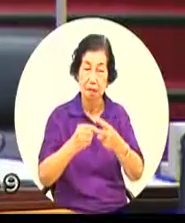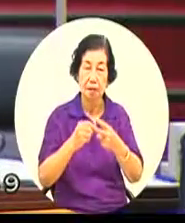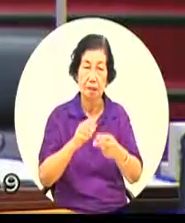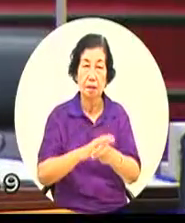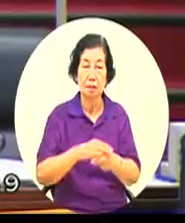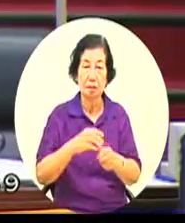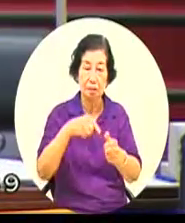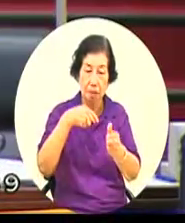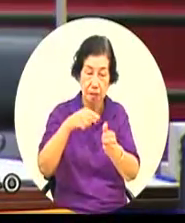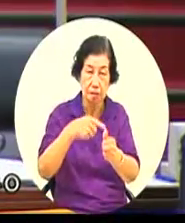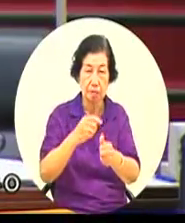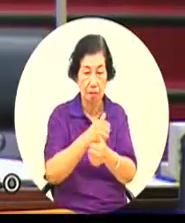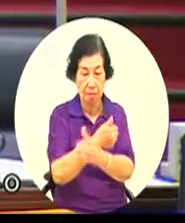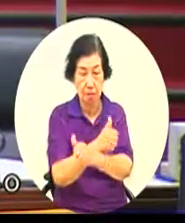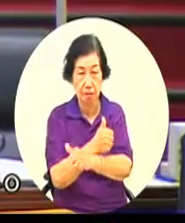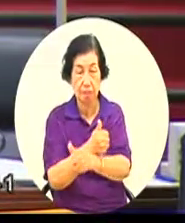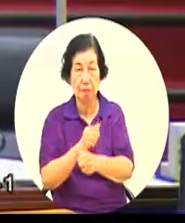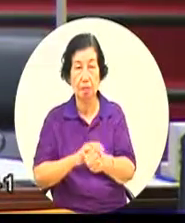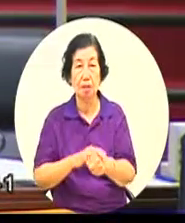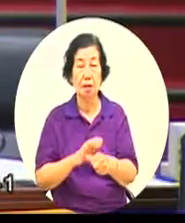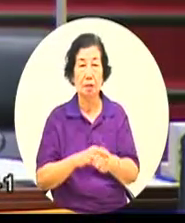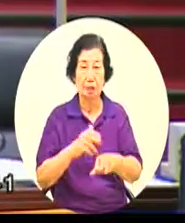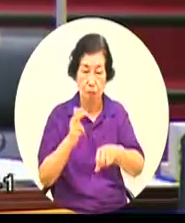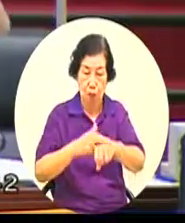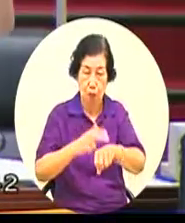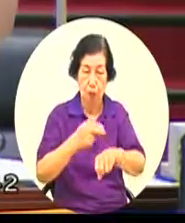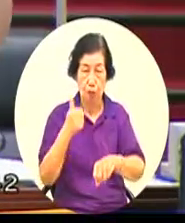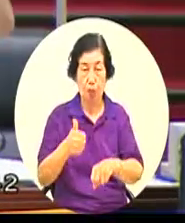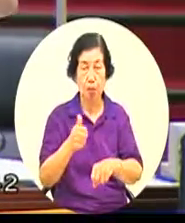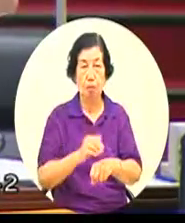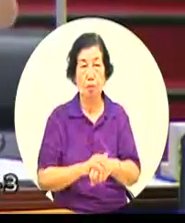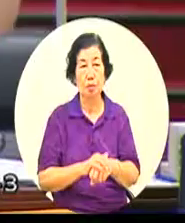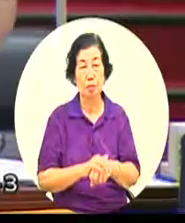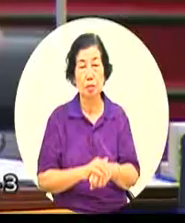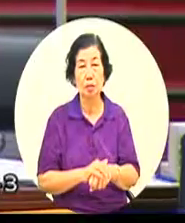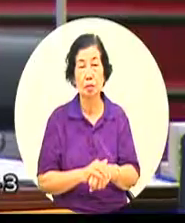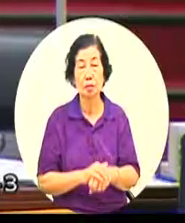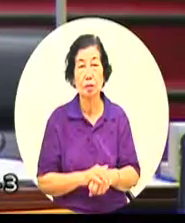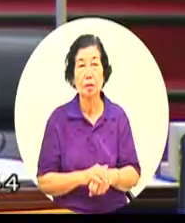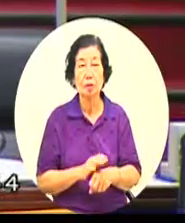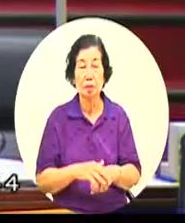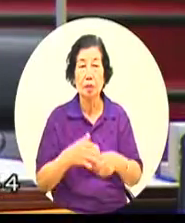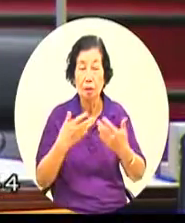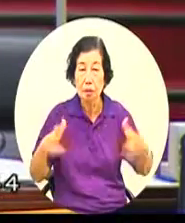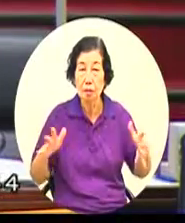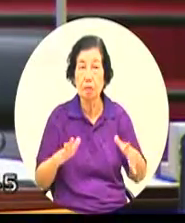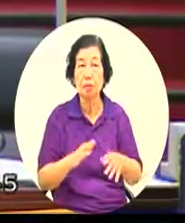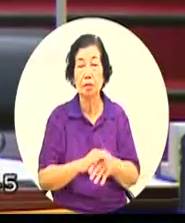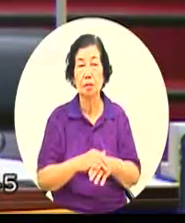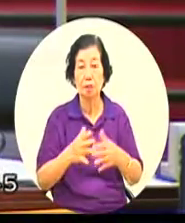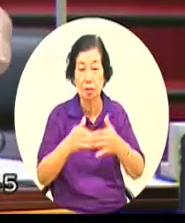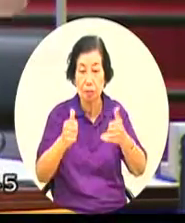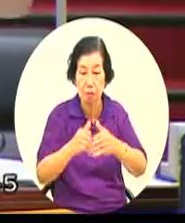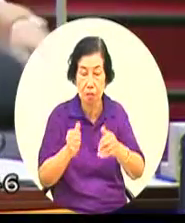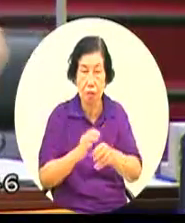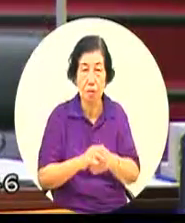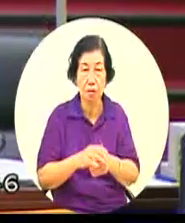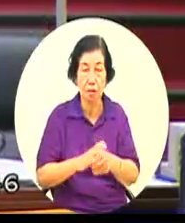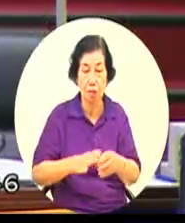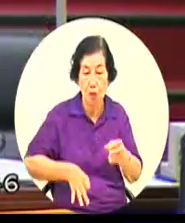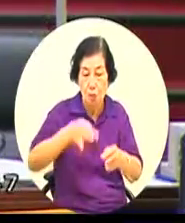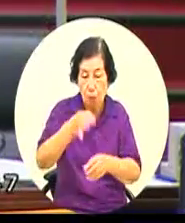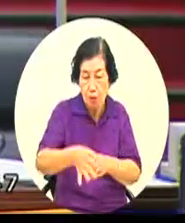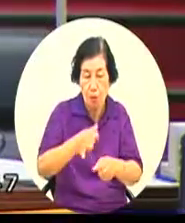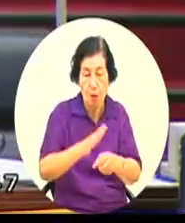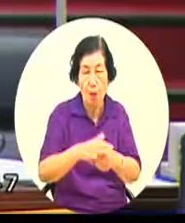么呢？考试技巧。因为这个是很多人要去补习的，花钱去补习的原因，就是要把同学比